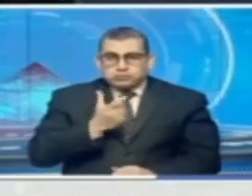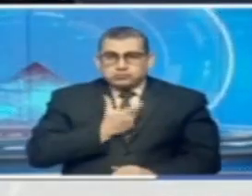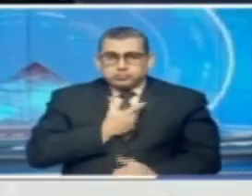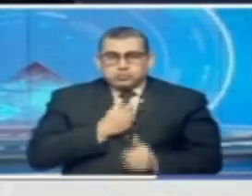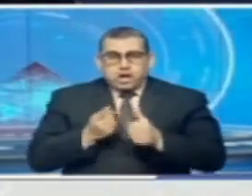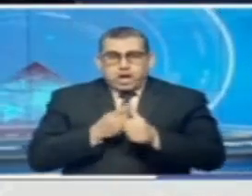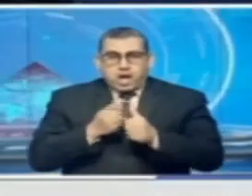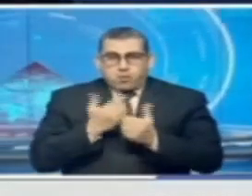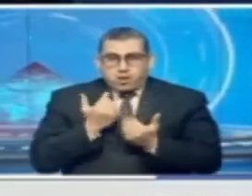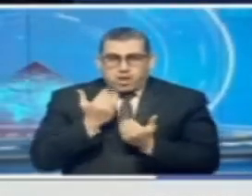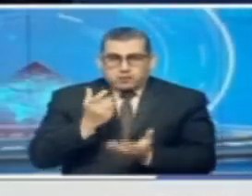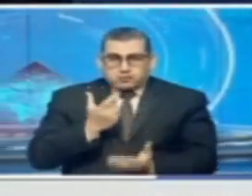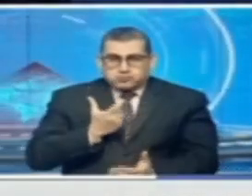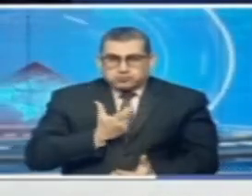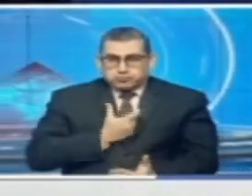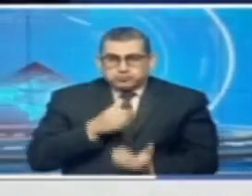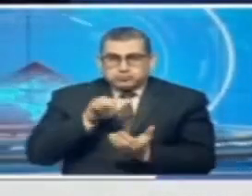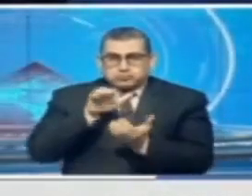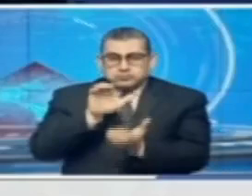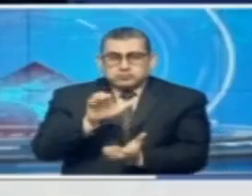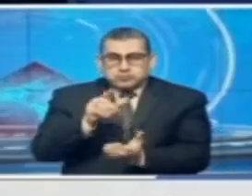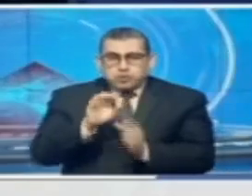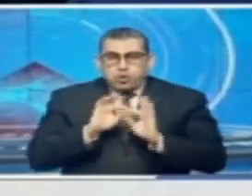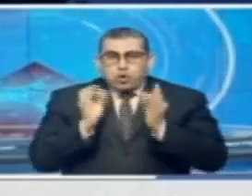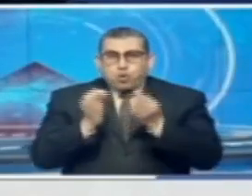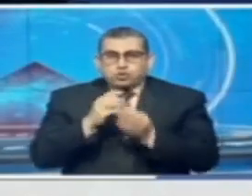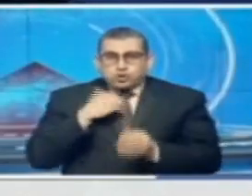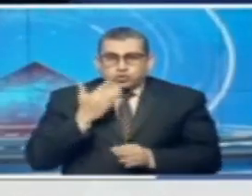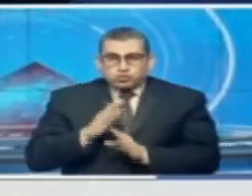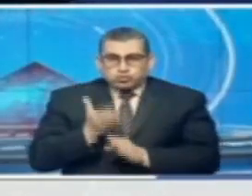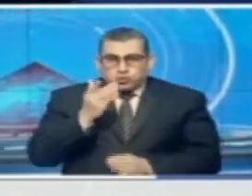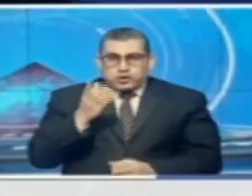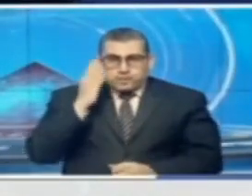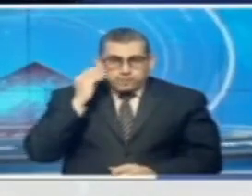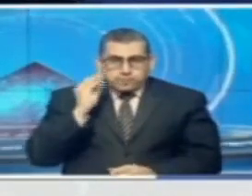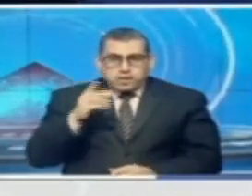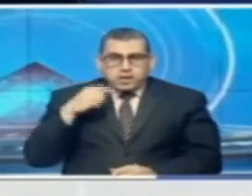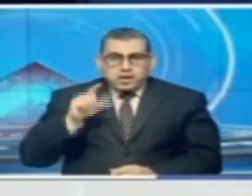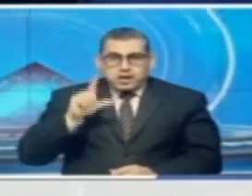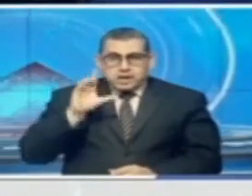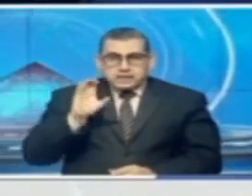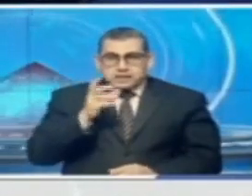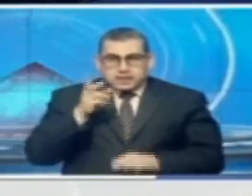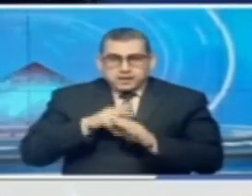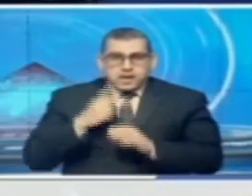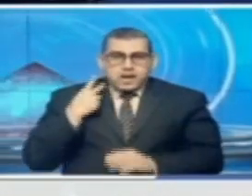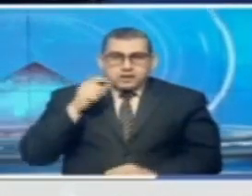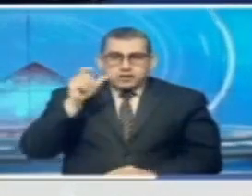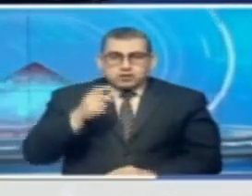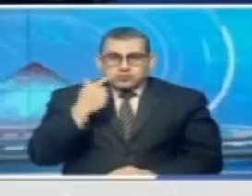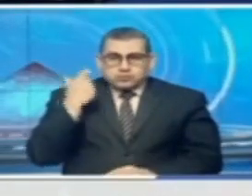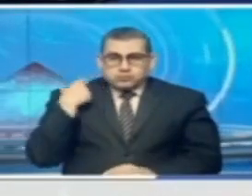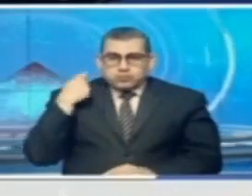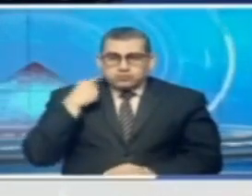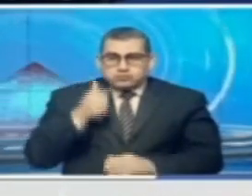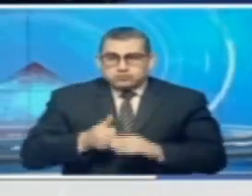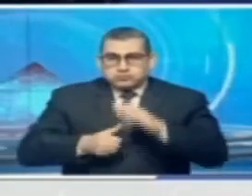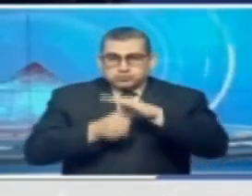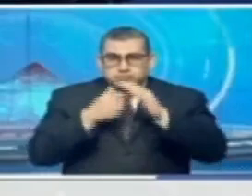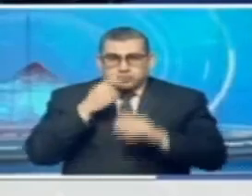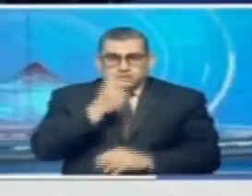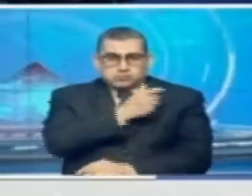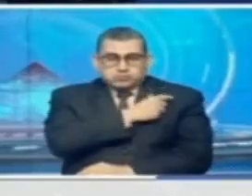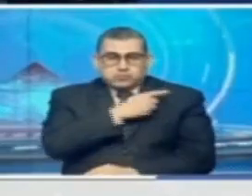الطبقة الأولى، حيث تسلم الأوسمة أسر الشهداء. كما منح الرئيس السيسي عددا من قيادات وضباط الشرطة